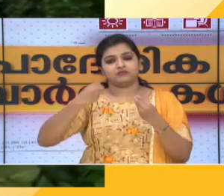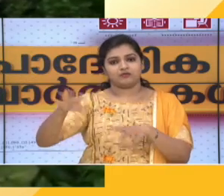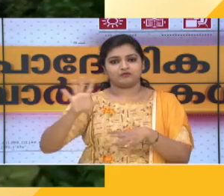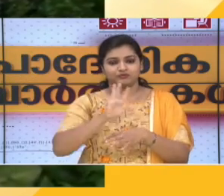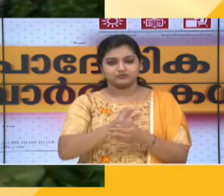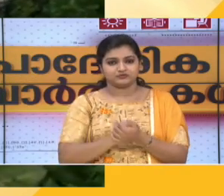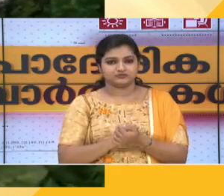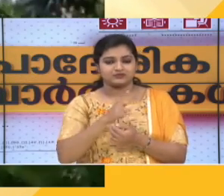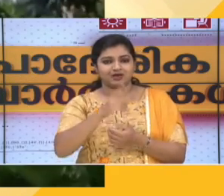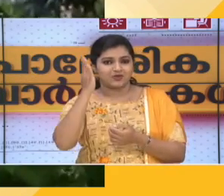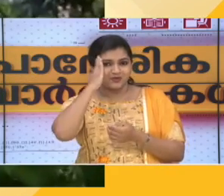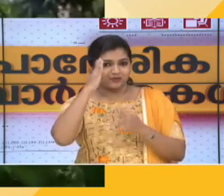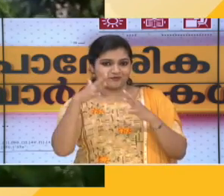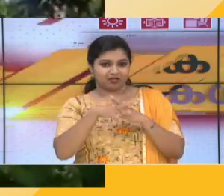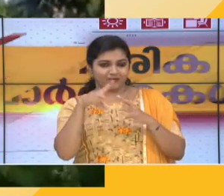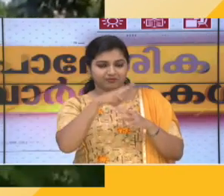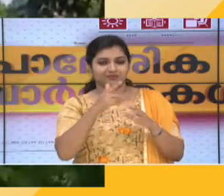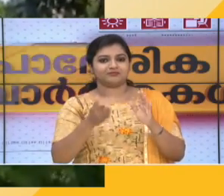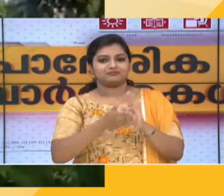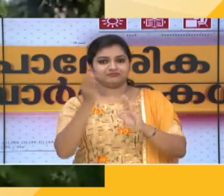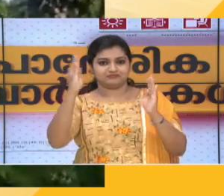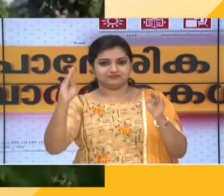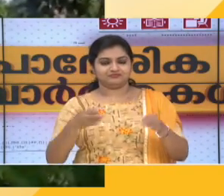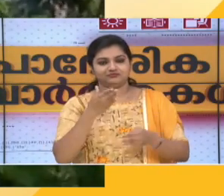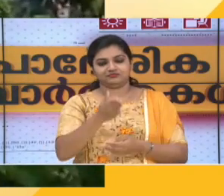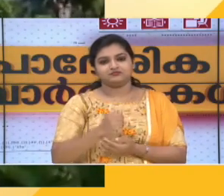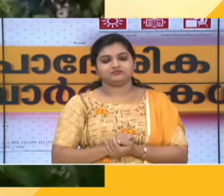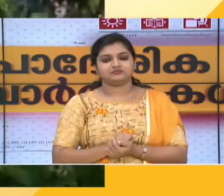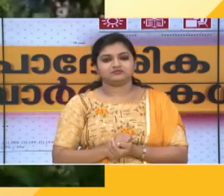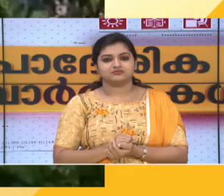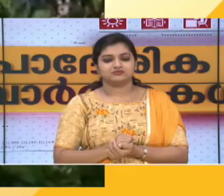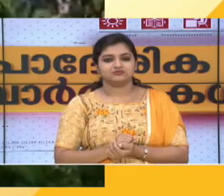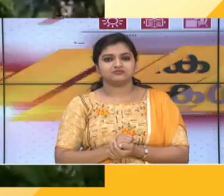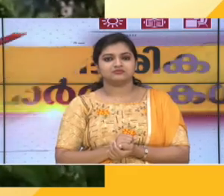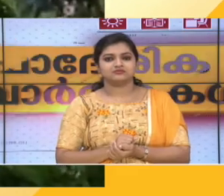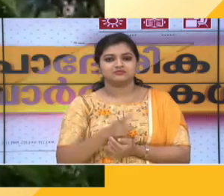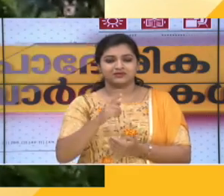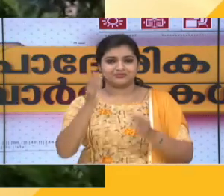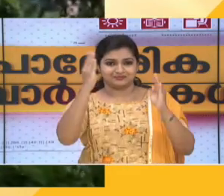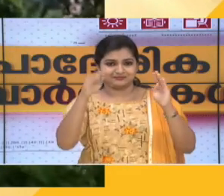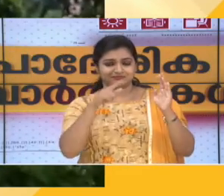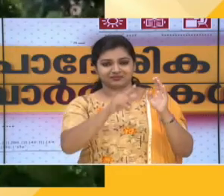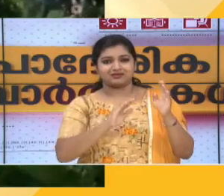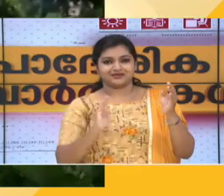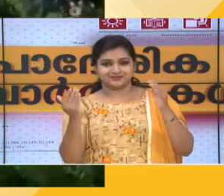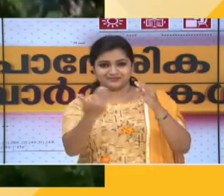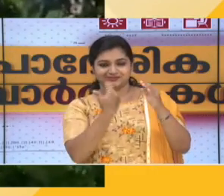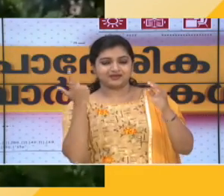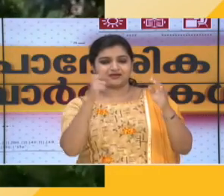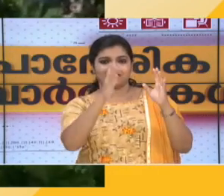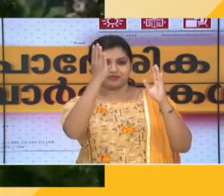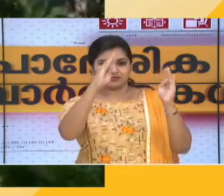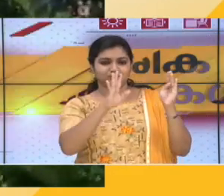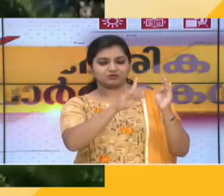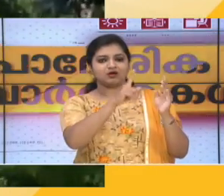ഈ സ്മാരകം നിർമ്മിച്ചത്. സ്മാരകം ഇന്ന് ഈ ഭാഗത്ത് എല്ലാവർക്കും കാണാൻ റോഡ് പോകുന്ന സൈഡിലാണ്. അതിപ്പോൾ നശിച്ചുകൊണ്ടിരിക്കുകയാണ്. ഇപ്പോൾ